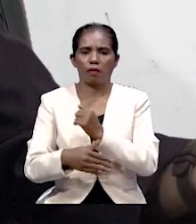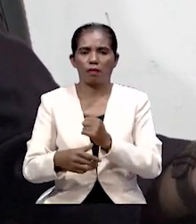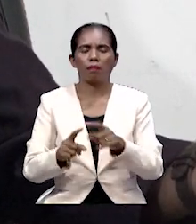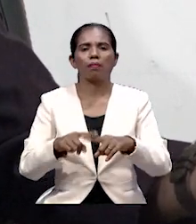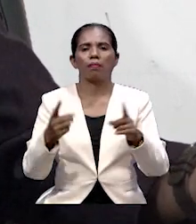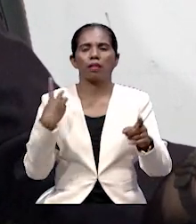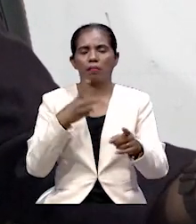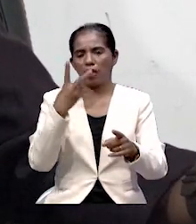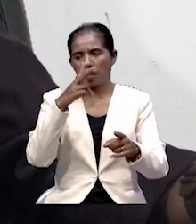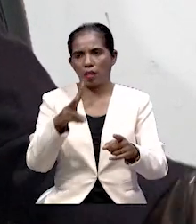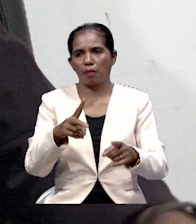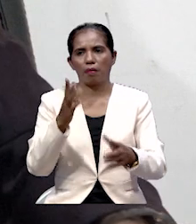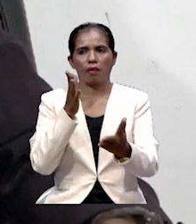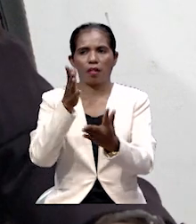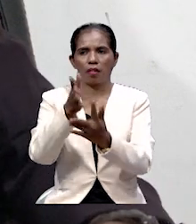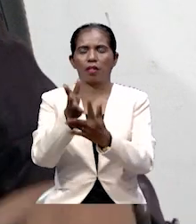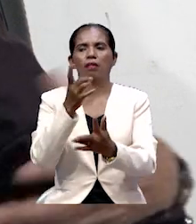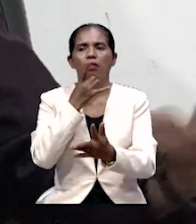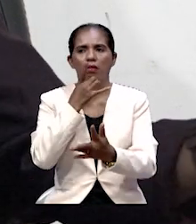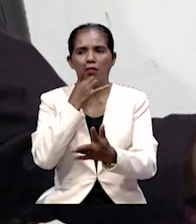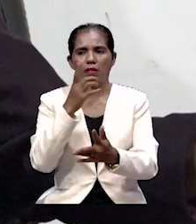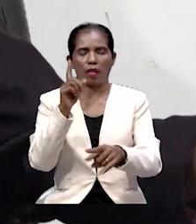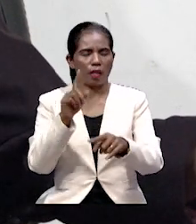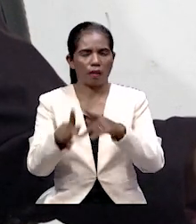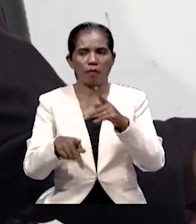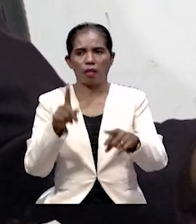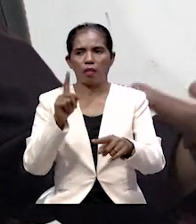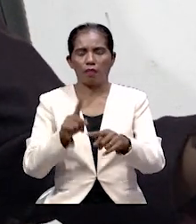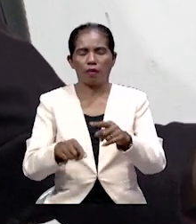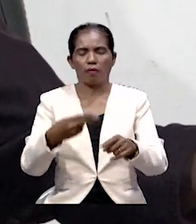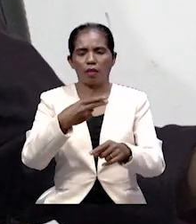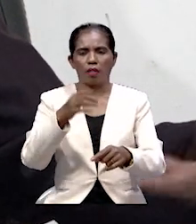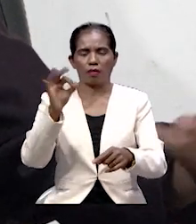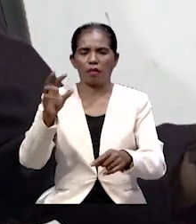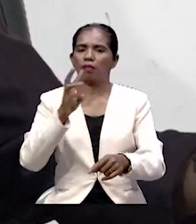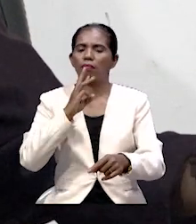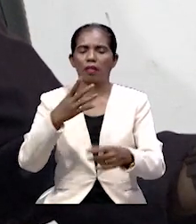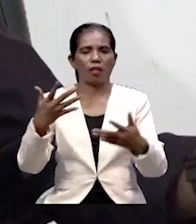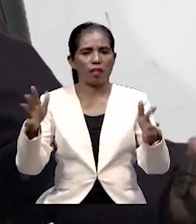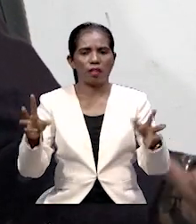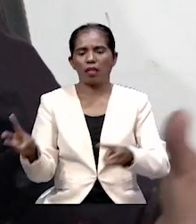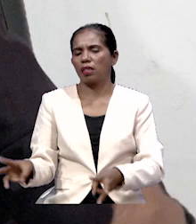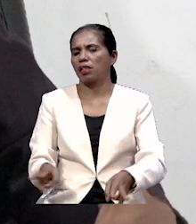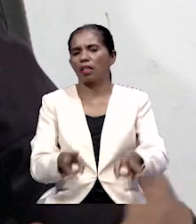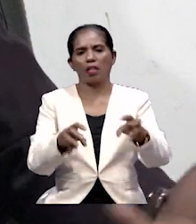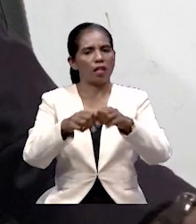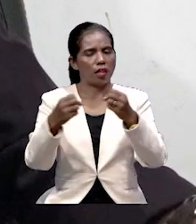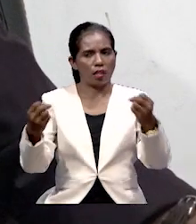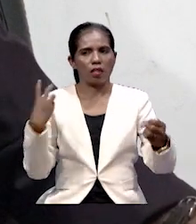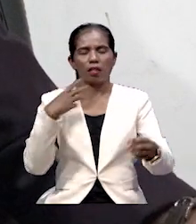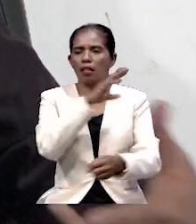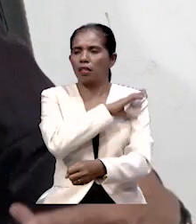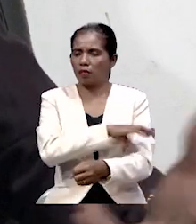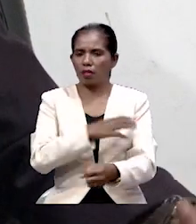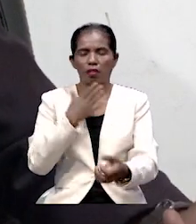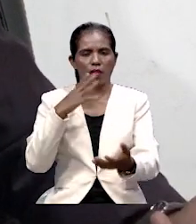fatin turistiku sira ema la bela sesu bela persidari. Ema la bela sesu ba kaza de bani, bela iha, estrada la iha. Ita ni siguransa la dun